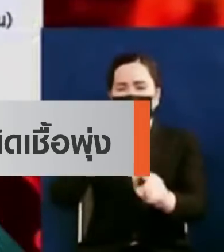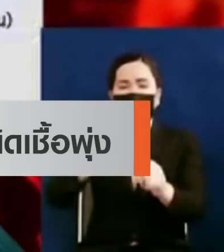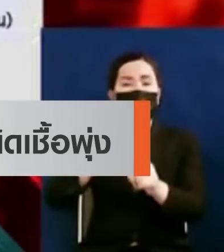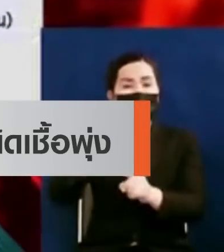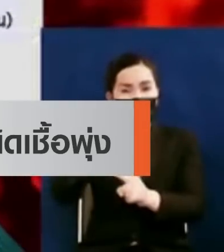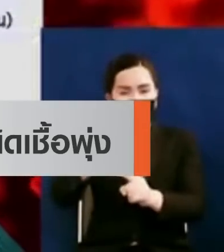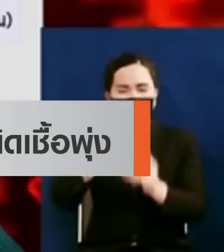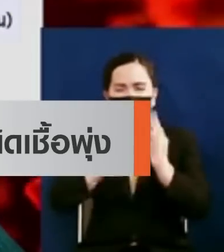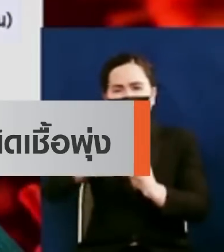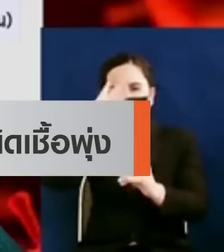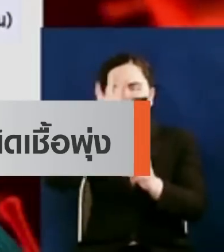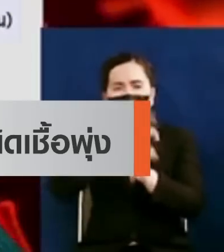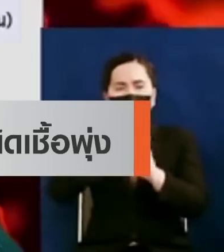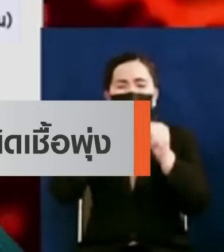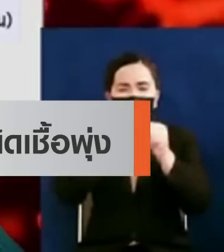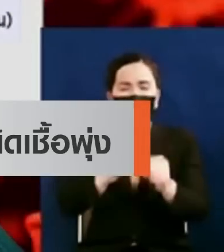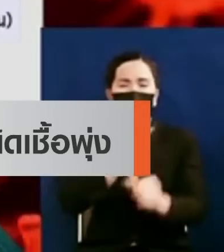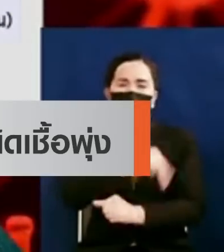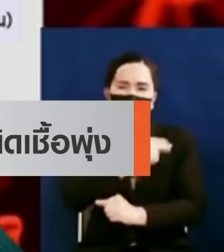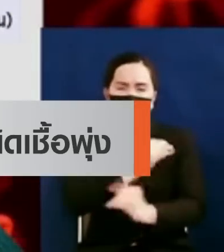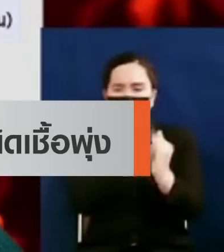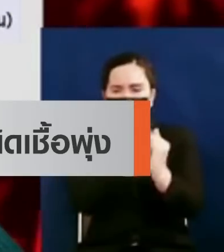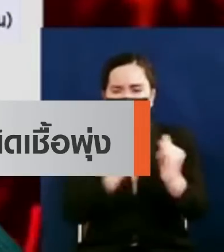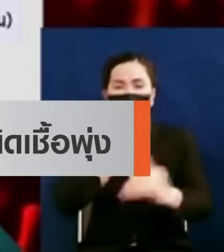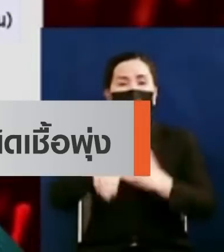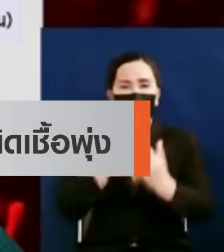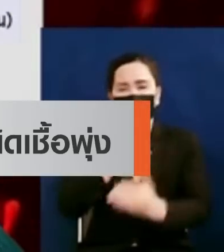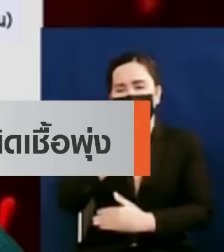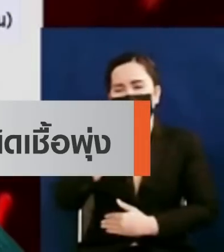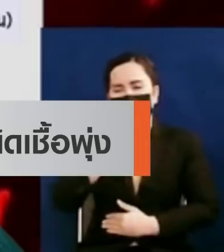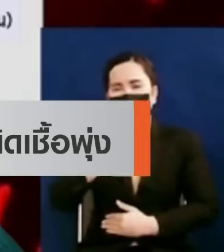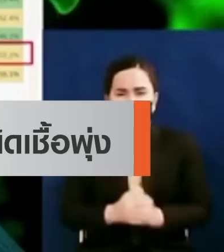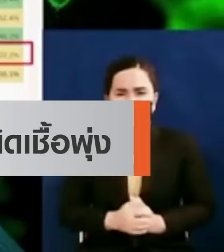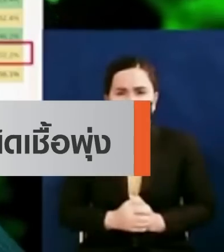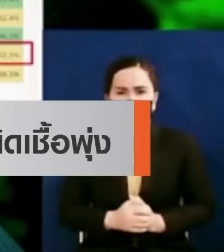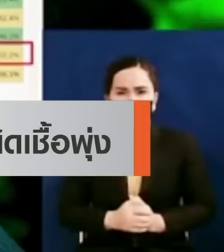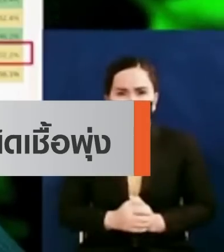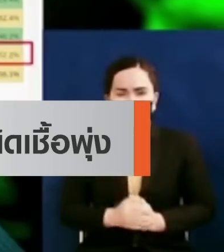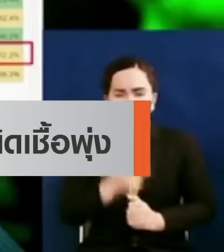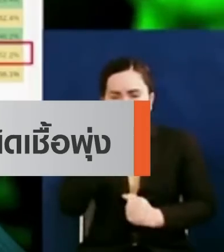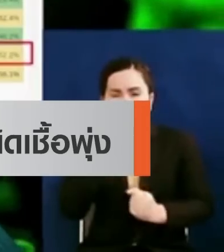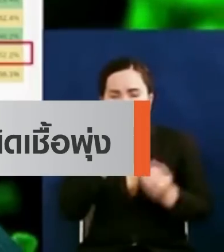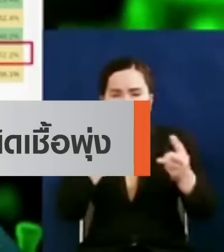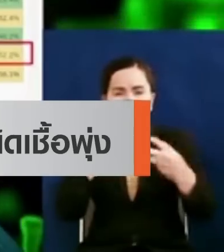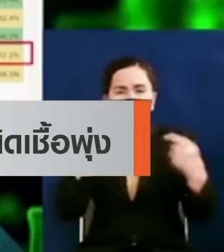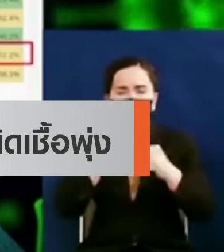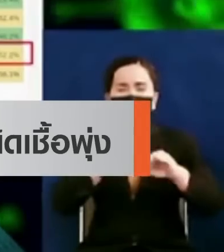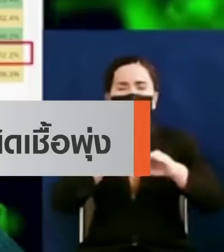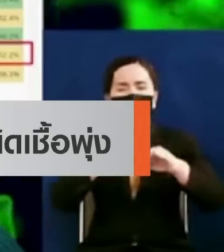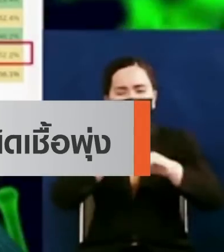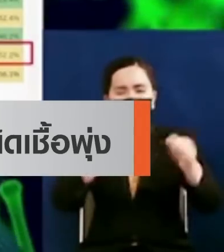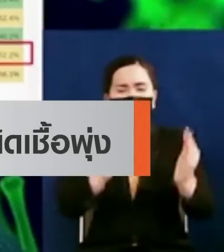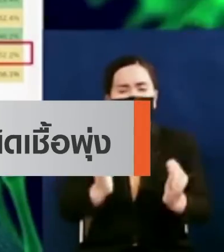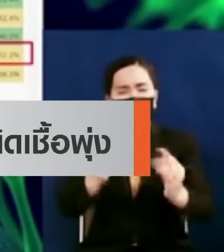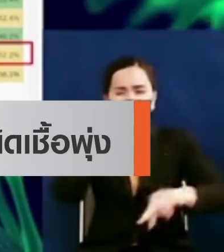ค่ะขณะที่สัดส่วนการครองเตียงทั่วประเทศอยู่ที่ร้อยละ49ยังอยู่ในเกณฑ์ที่ระบบสาธารณสุขร